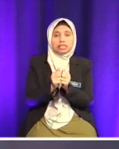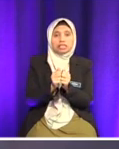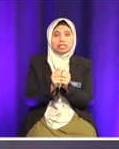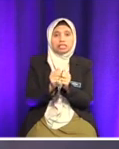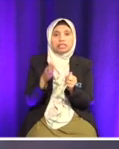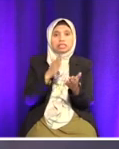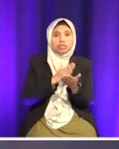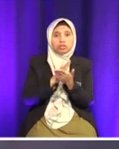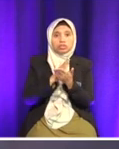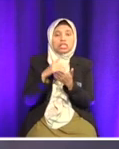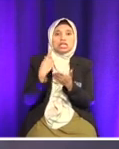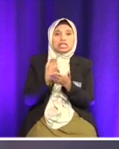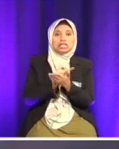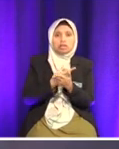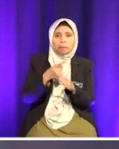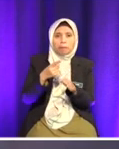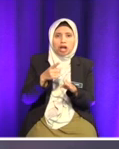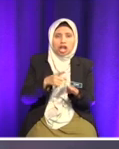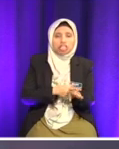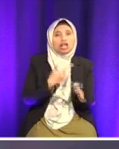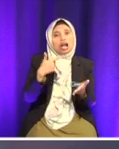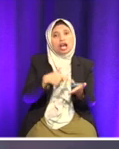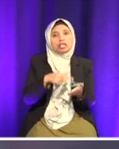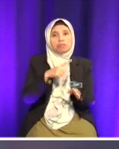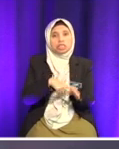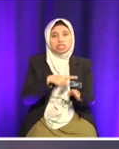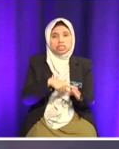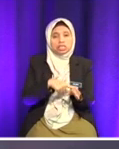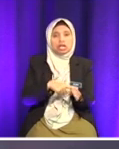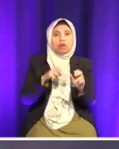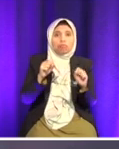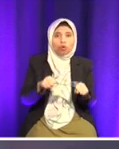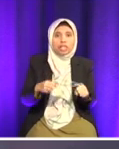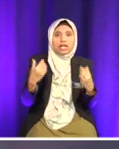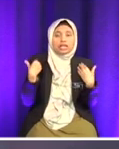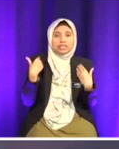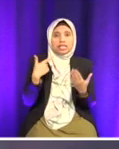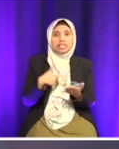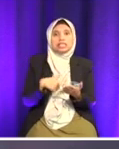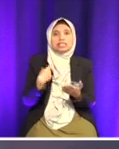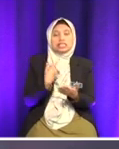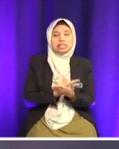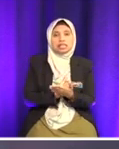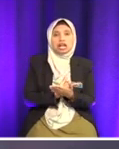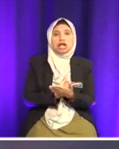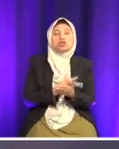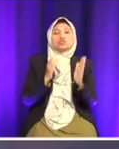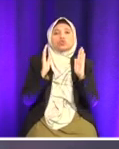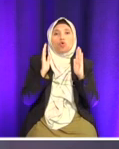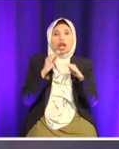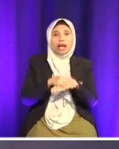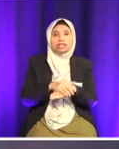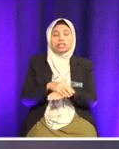seterusnya kita panjang 5SE ataupun kita mengikuti pagi sempat lagi kita untuk salat sunat tasbih ah salat